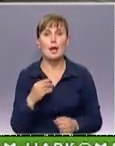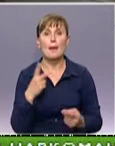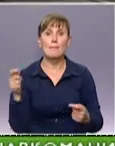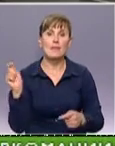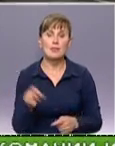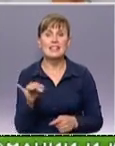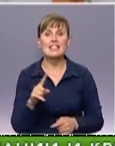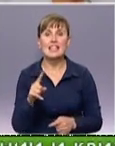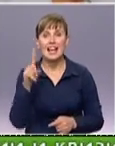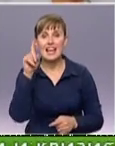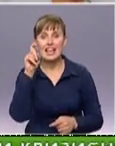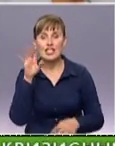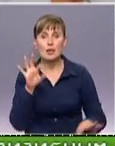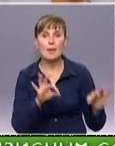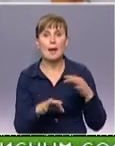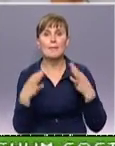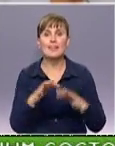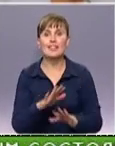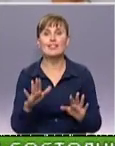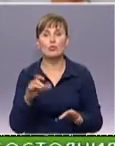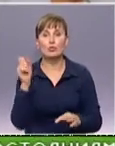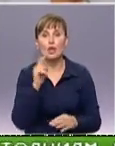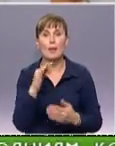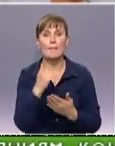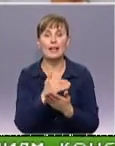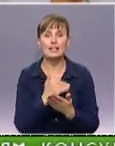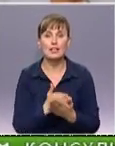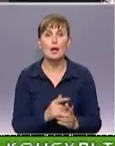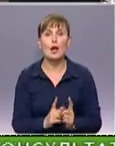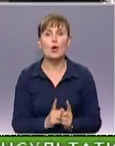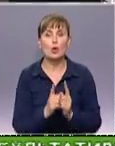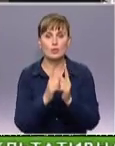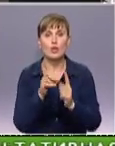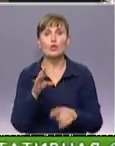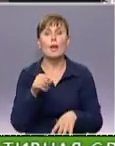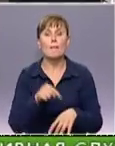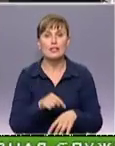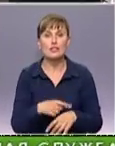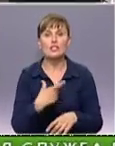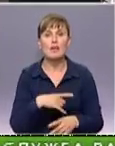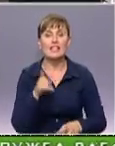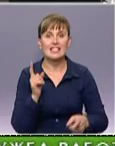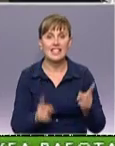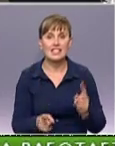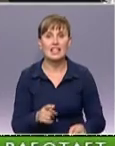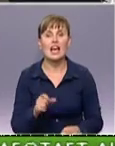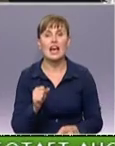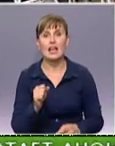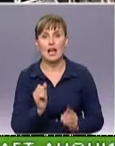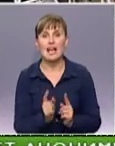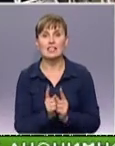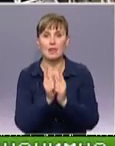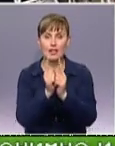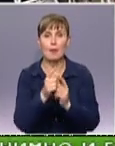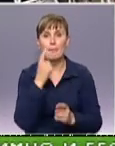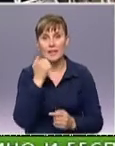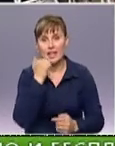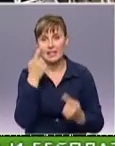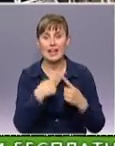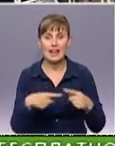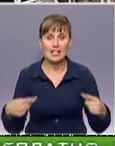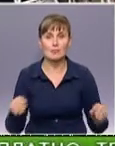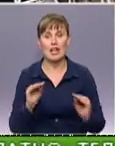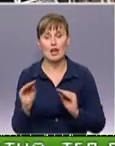из Греции. Проект позволяет не только узнать о поэтапном покорении космоса, но и почувствовать себя настоящим астронавтом благодаря интерактивным